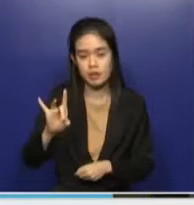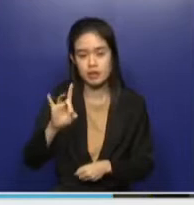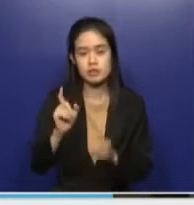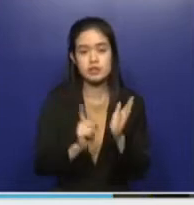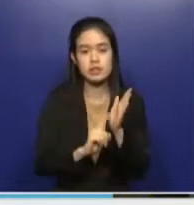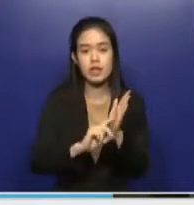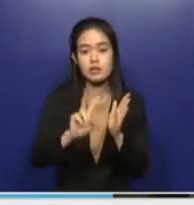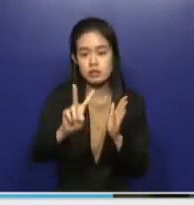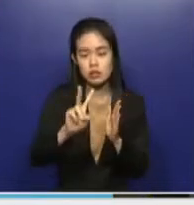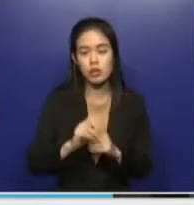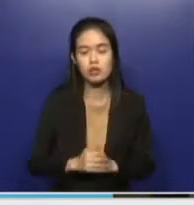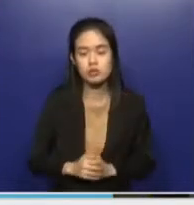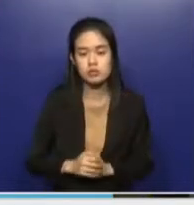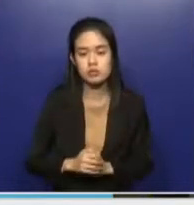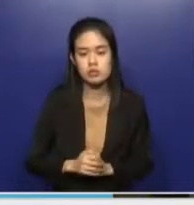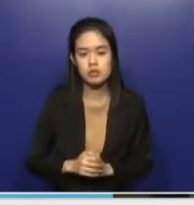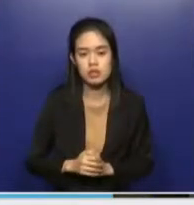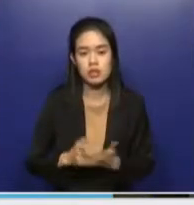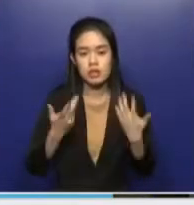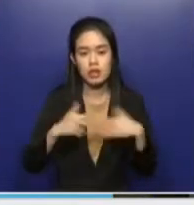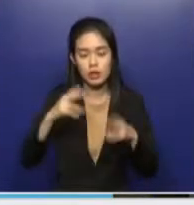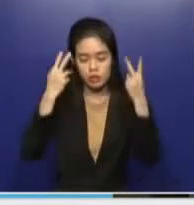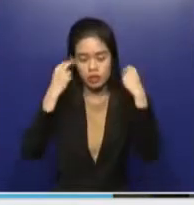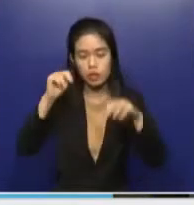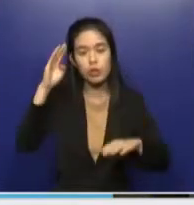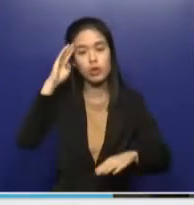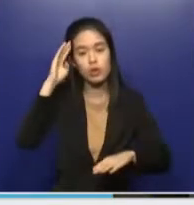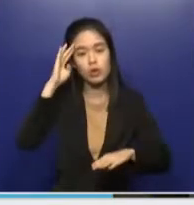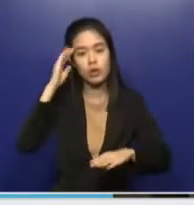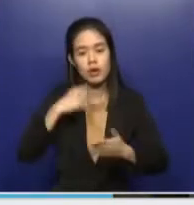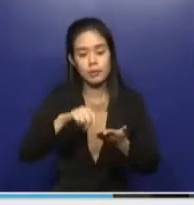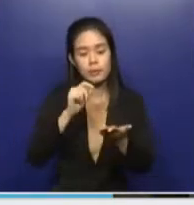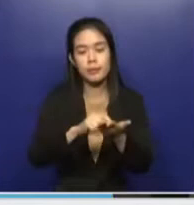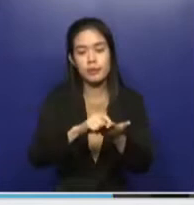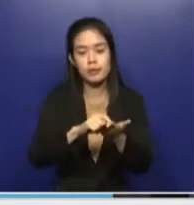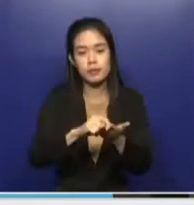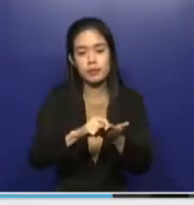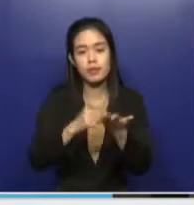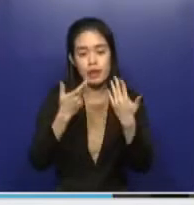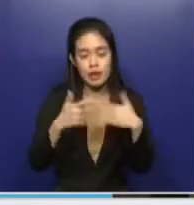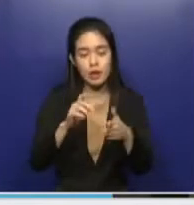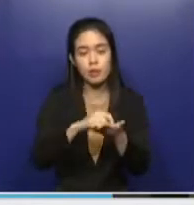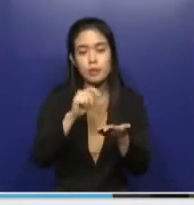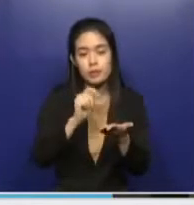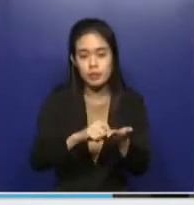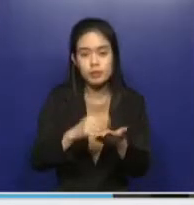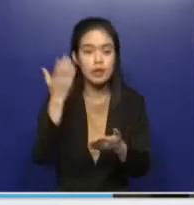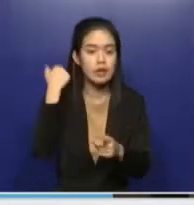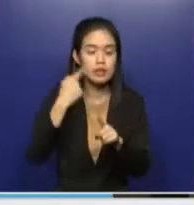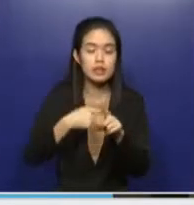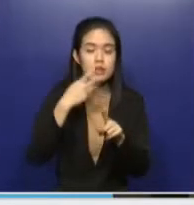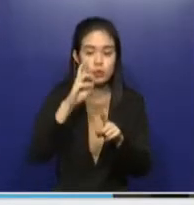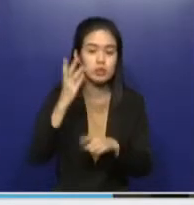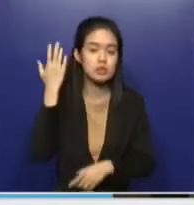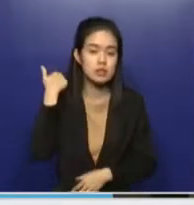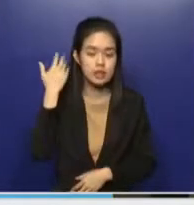นั้นและท่านนายกรัฐมนตรีได้ลงนามเมื่อวันที่30มิถุนายนที่ผ่านมาข้อกำหนด11ประเภ